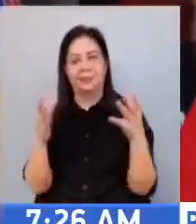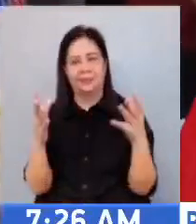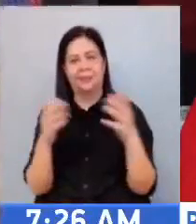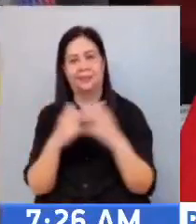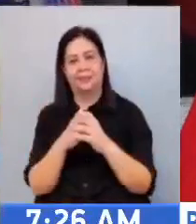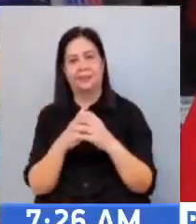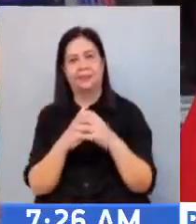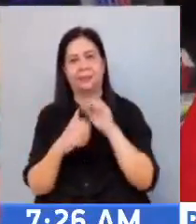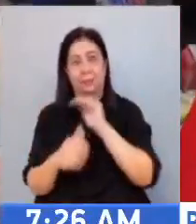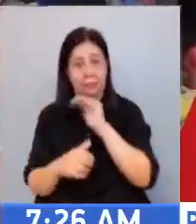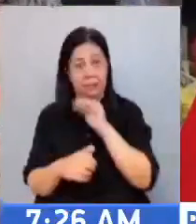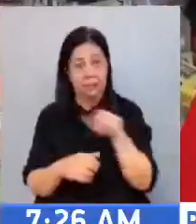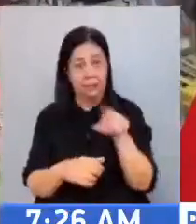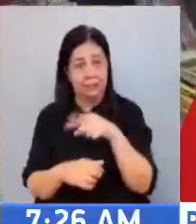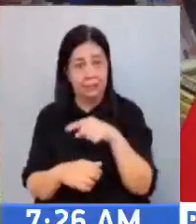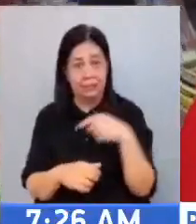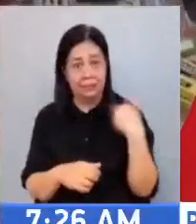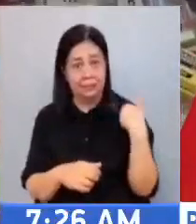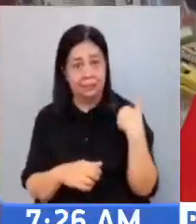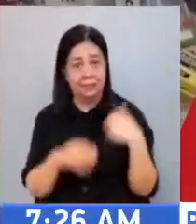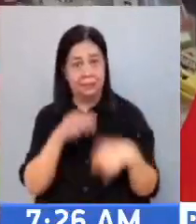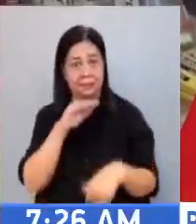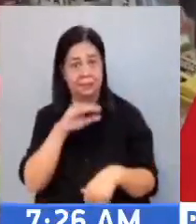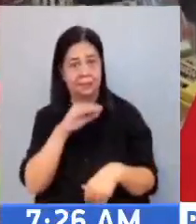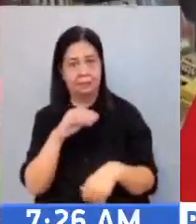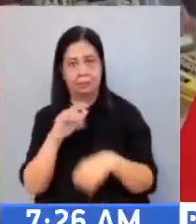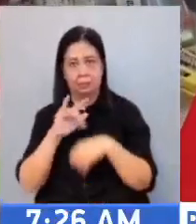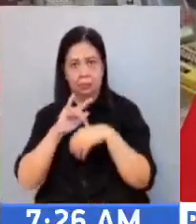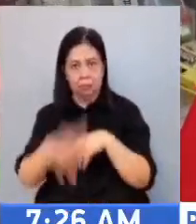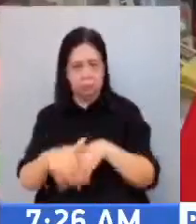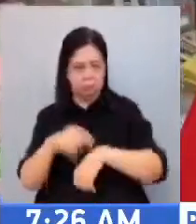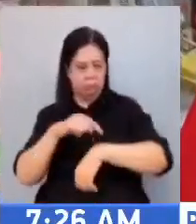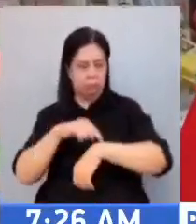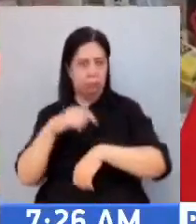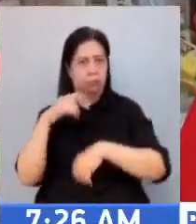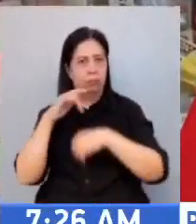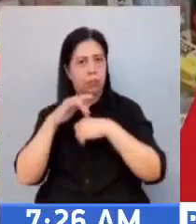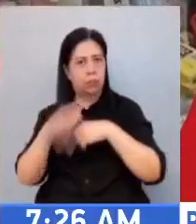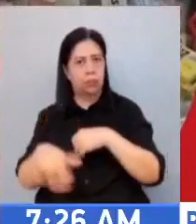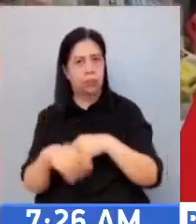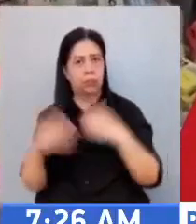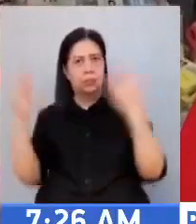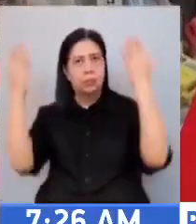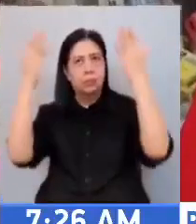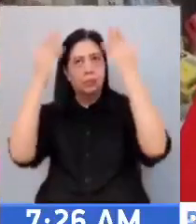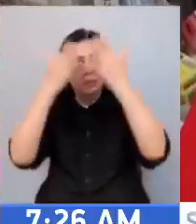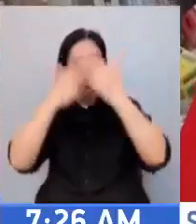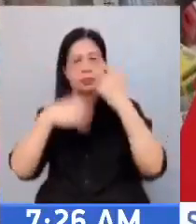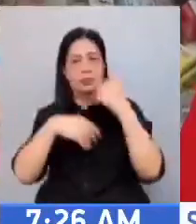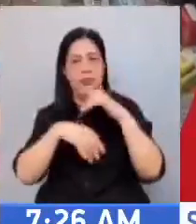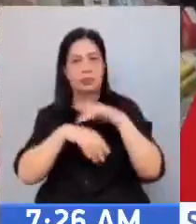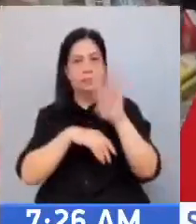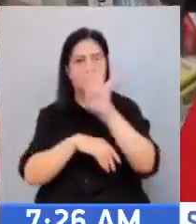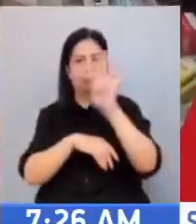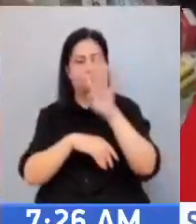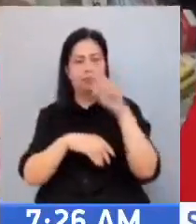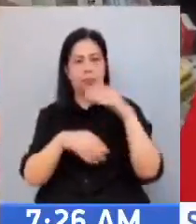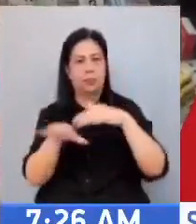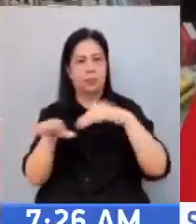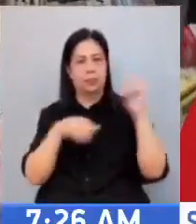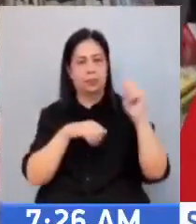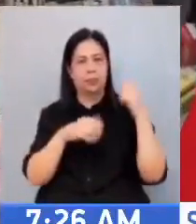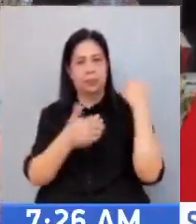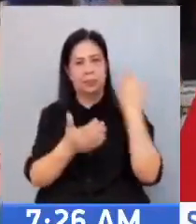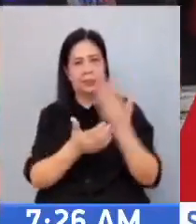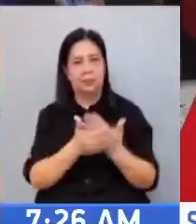kayo? Hindi pa naman. Maaga niyong pumunta, ha? 4 o'clock pa lang po. 4 o'clock, malis na kayo ng Kalamba. Okay, salamat po.